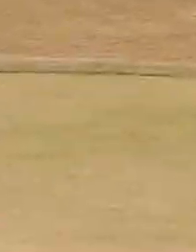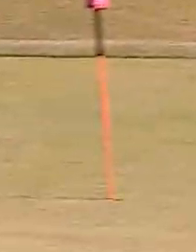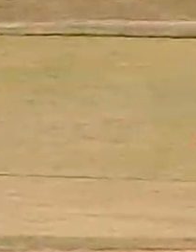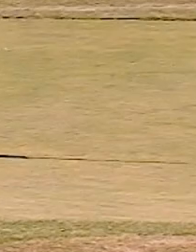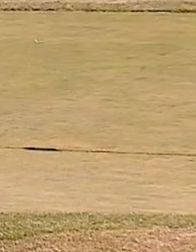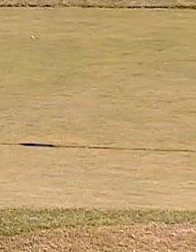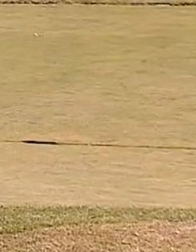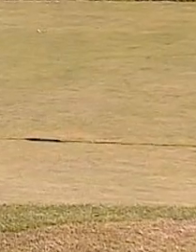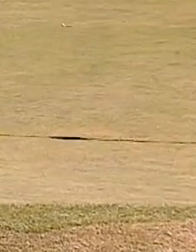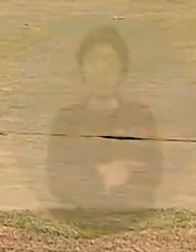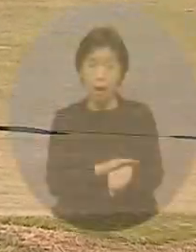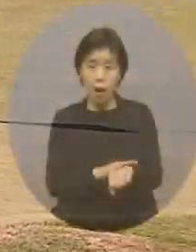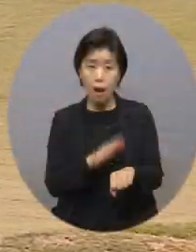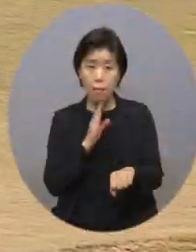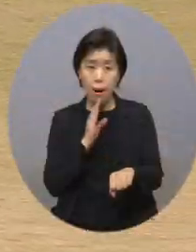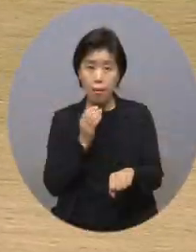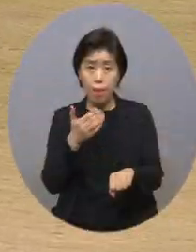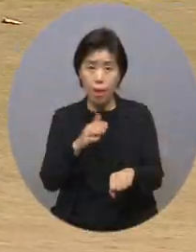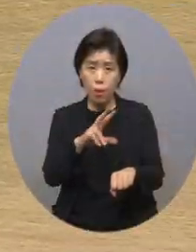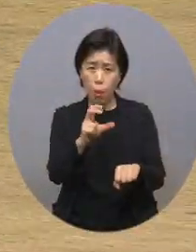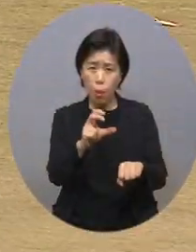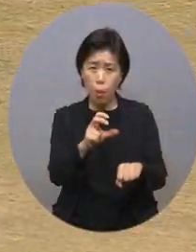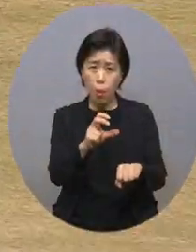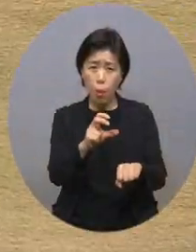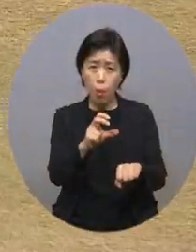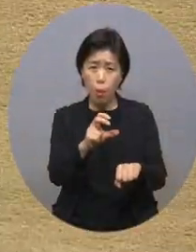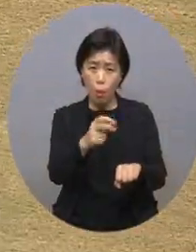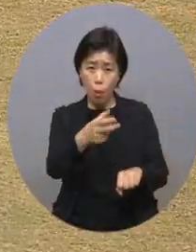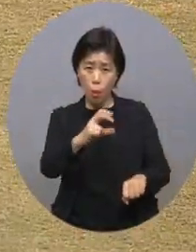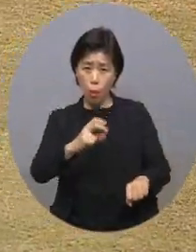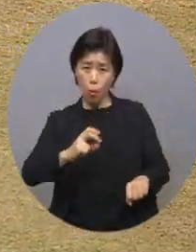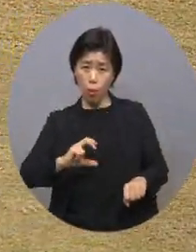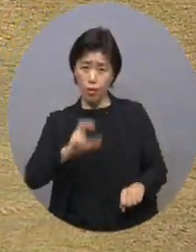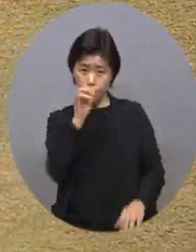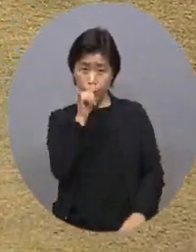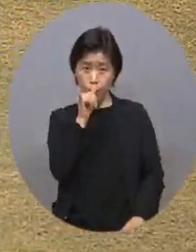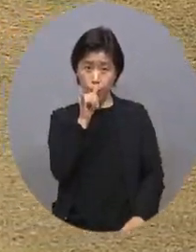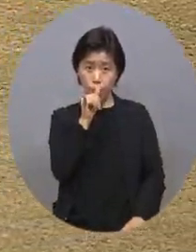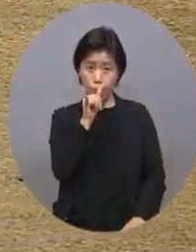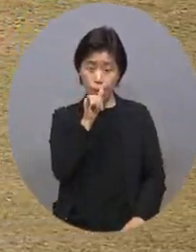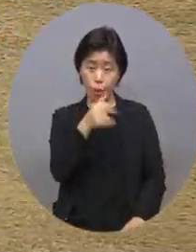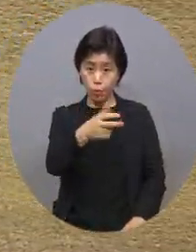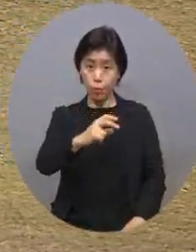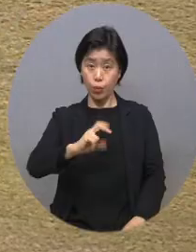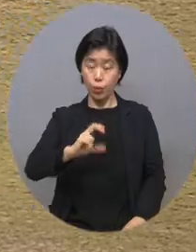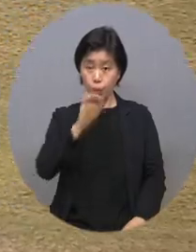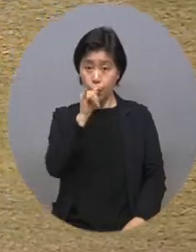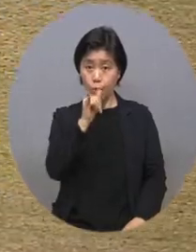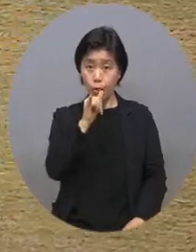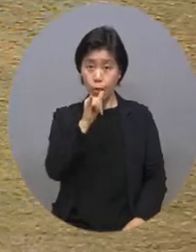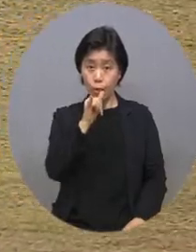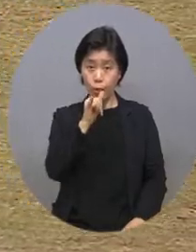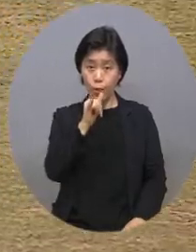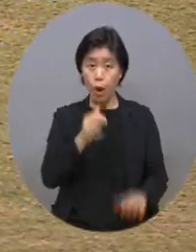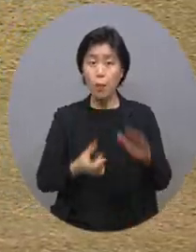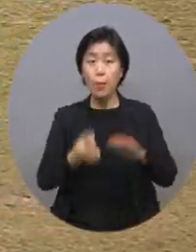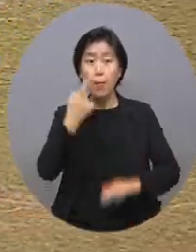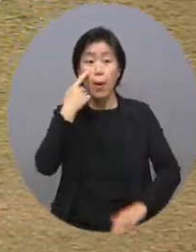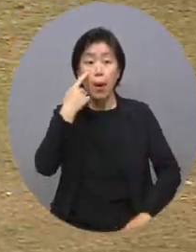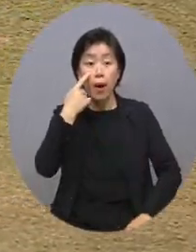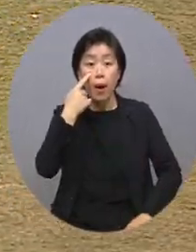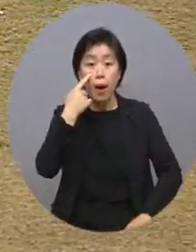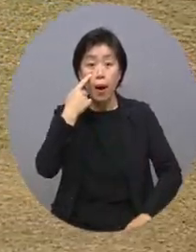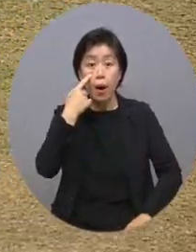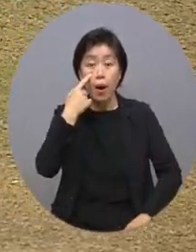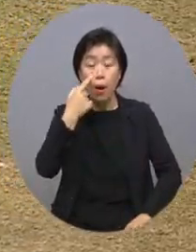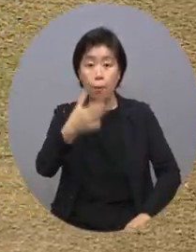아, 잘 쳤는데. 오, 거기서 다시 내려와. 안 돼. 내려와라. 아니에요, 아니에요. 다시 내려오고 있어요. 아, 내려오고 있어요. 내려오고 있어요? 빨리 와서 봐요.